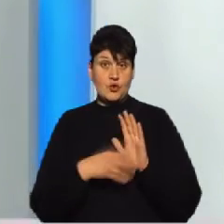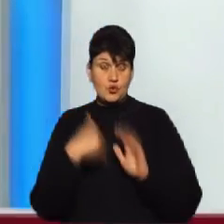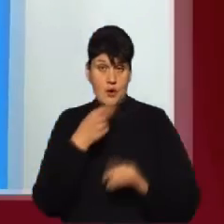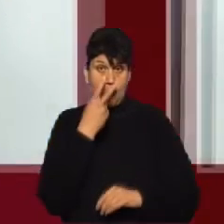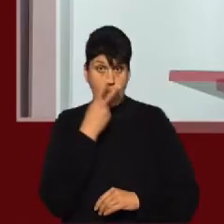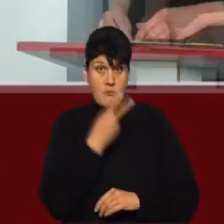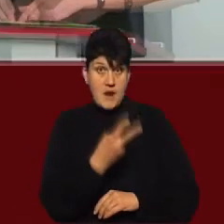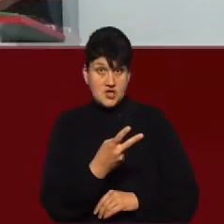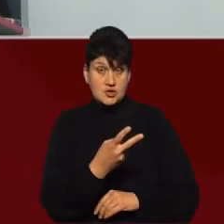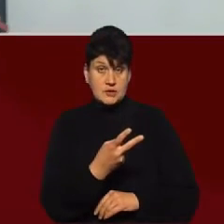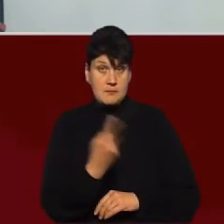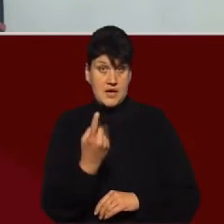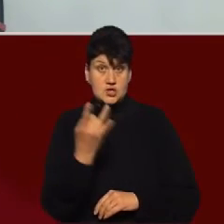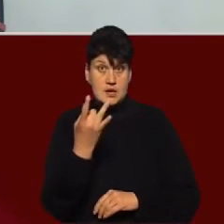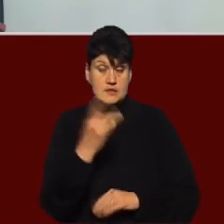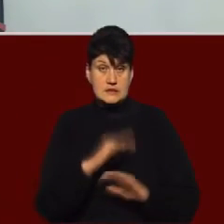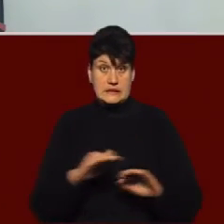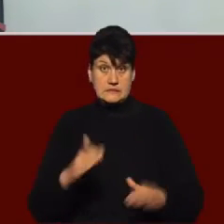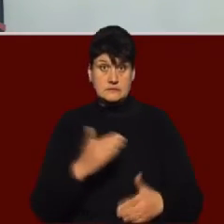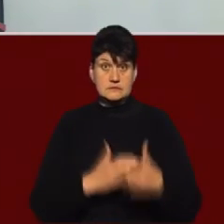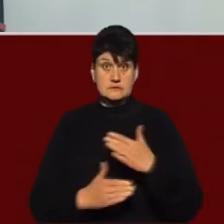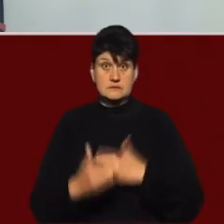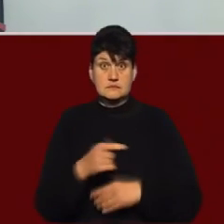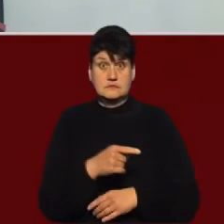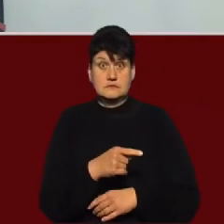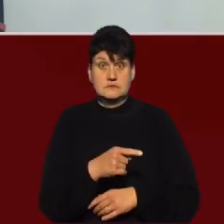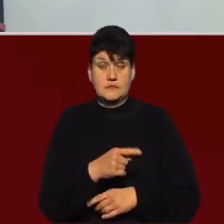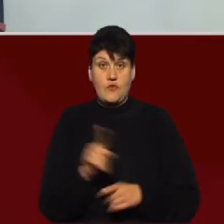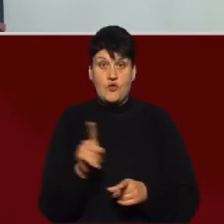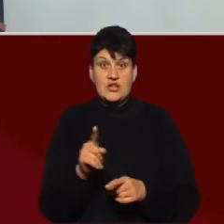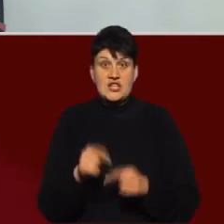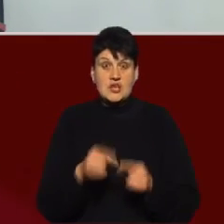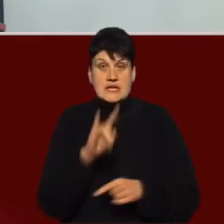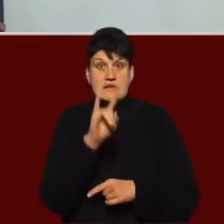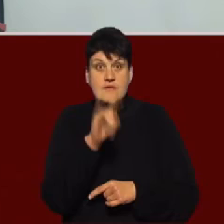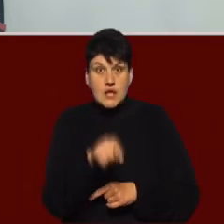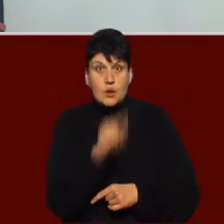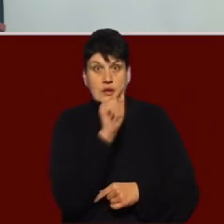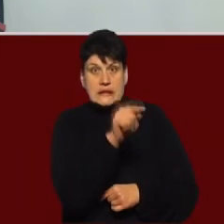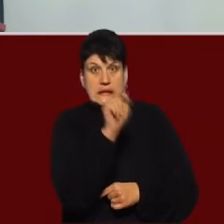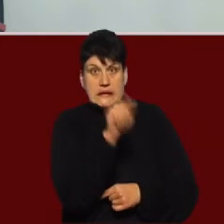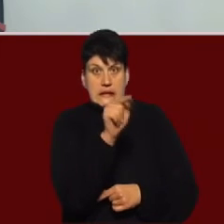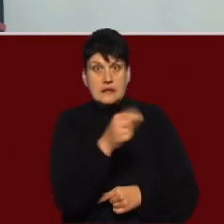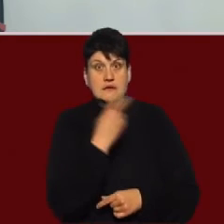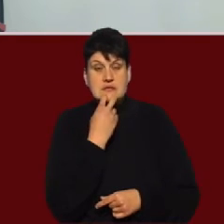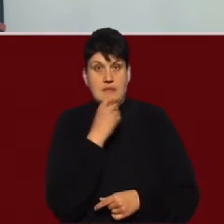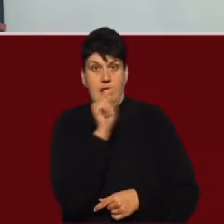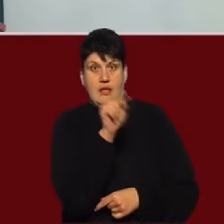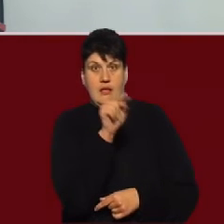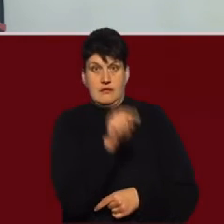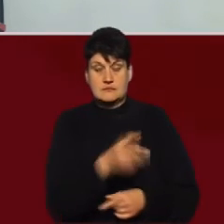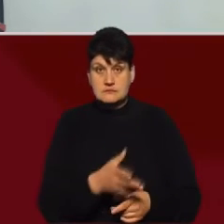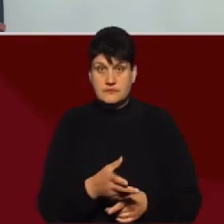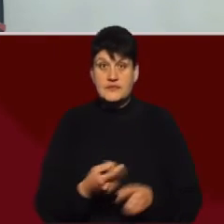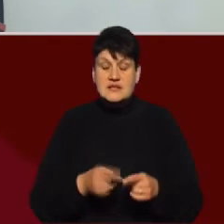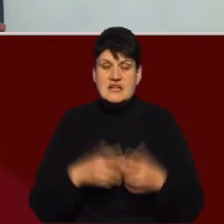з обмеженими можливостями, вони через вікно тикали пальцями і сміялися. Розумієте? Тобто вже на дитячому